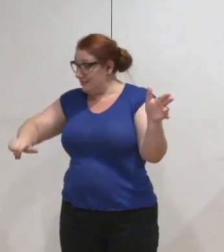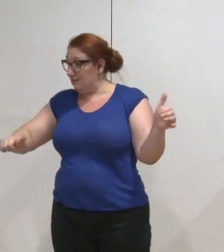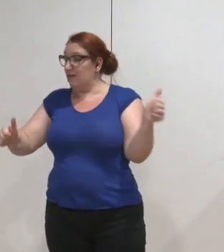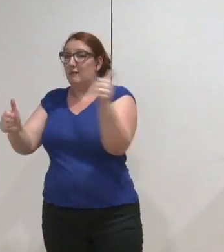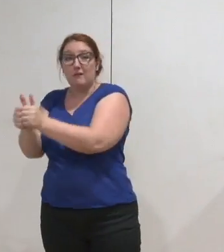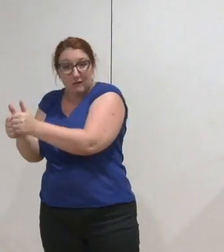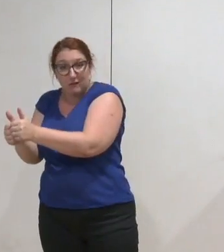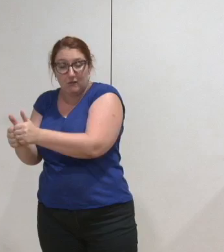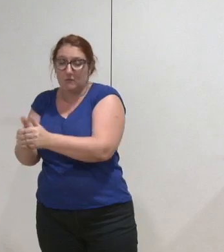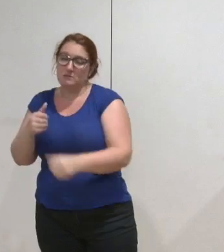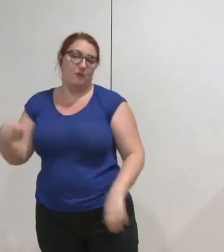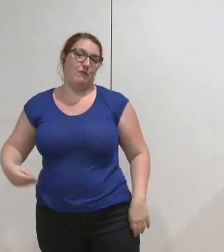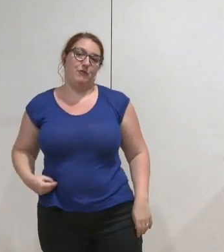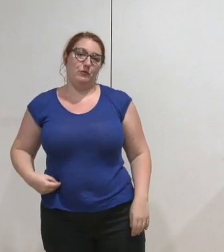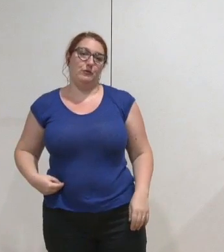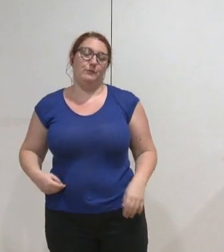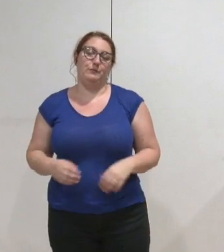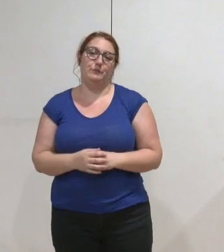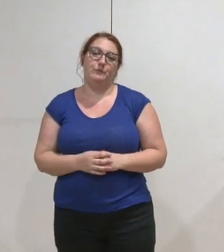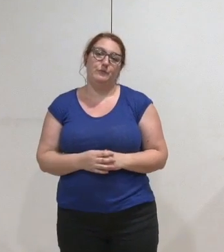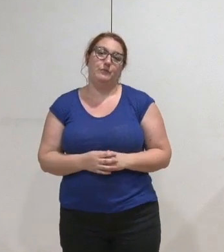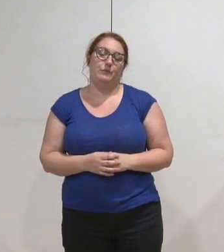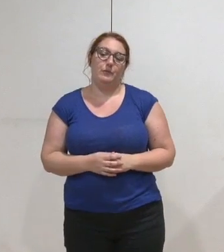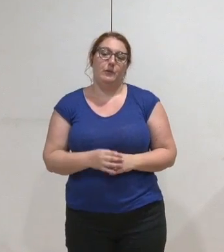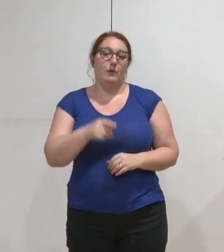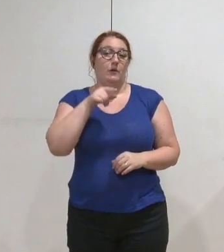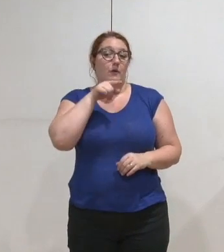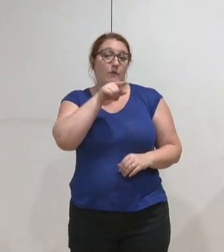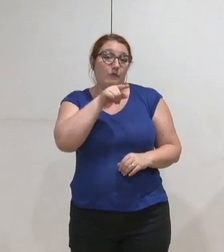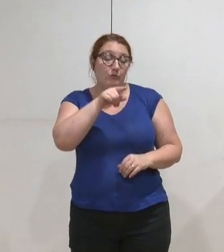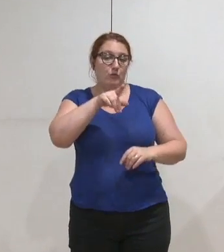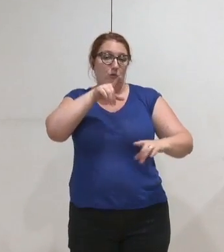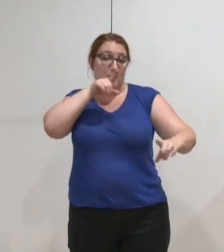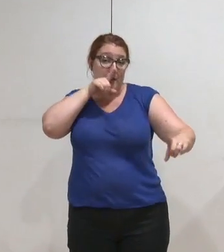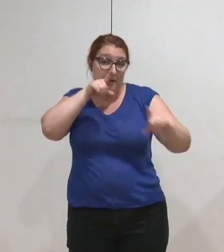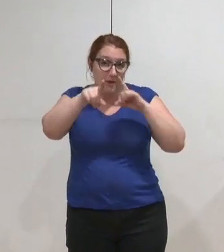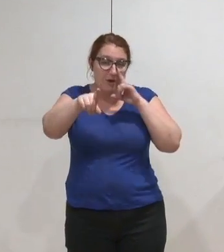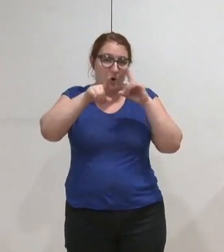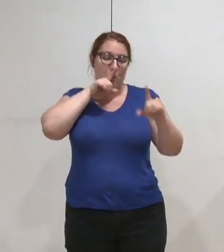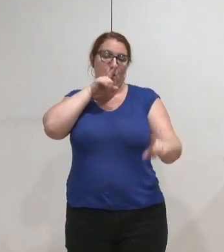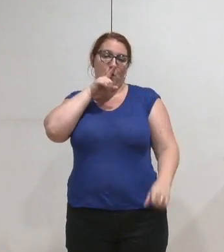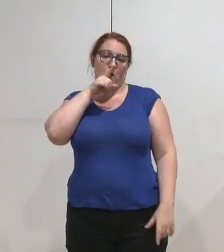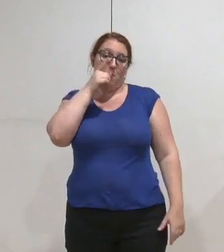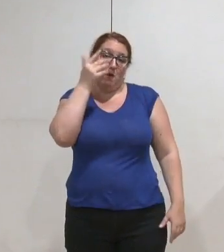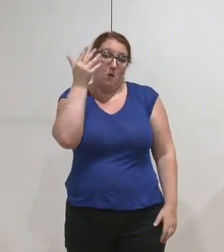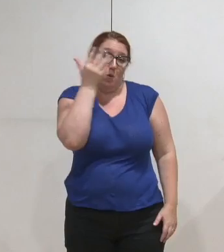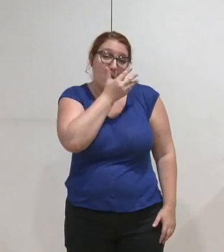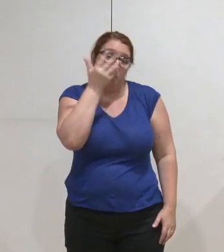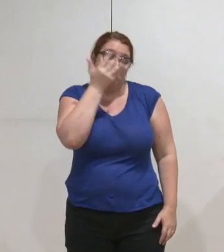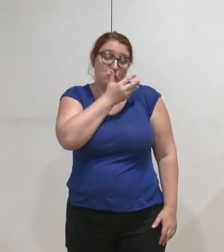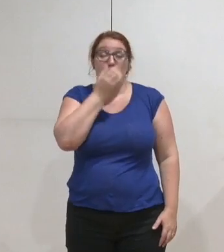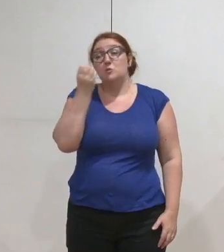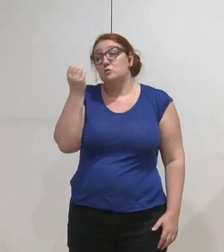faites là au fond l'erreur la confusion que font d'ailleurs beaucoup d'hommes